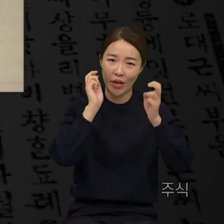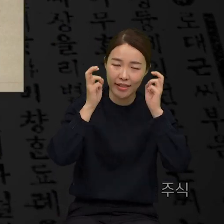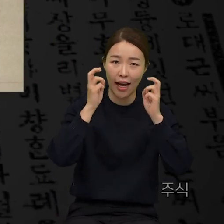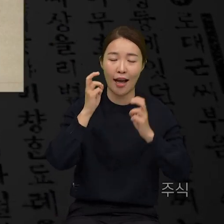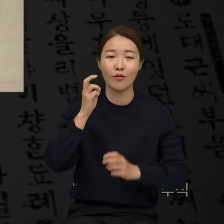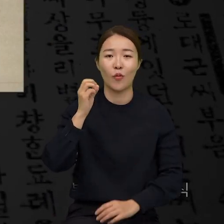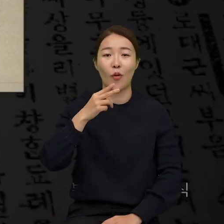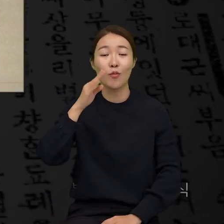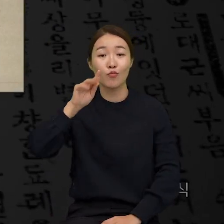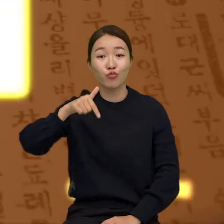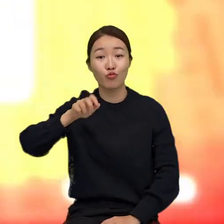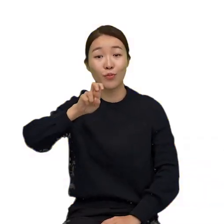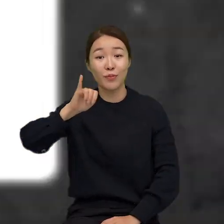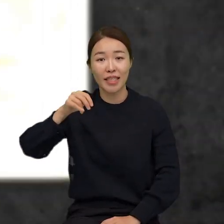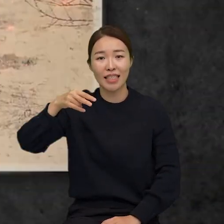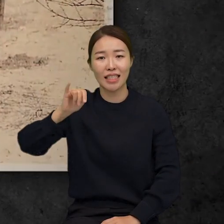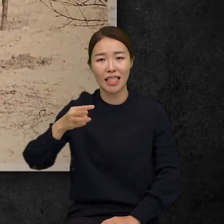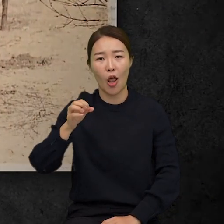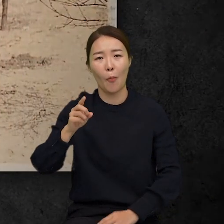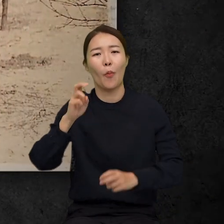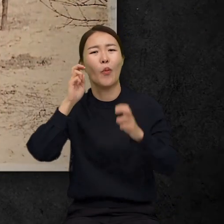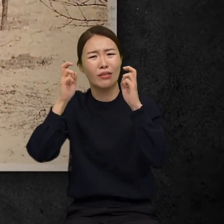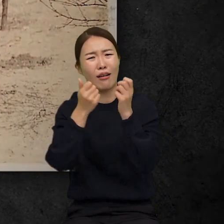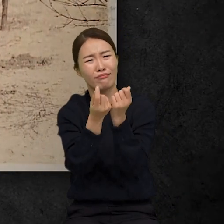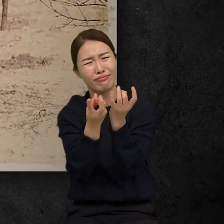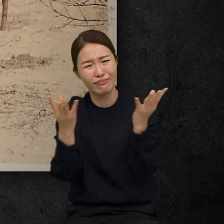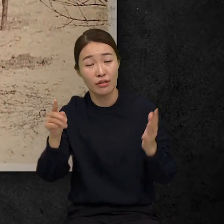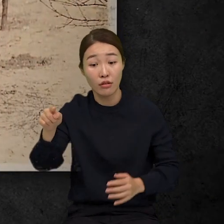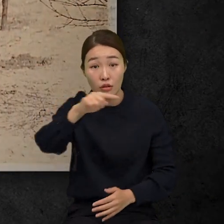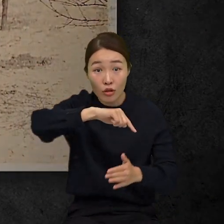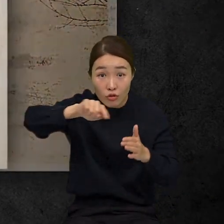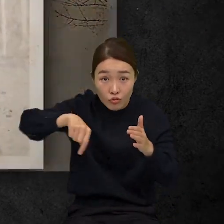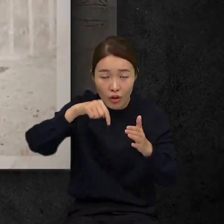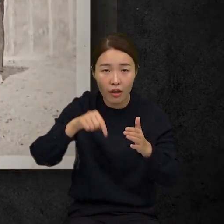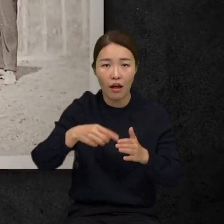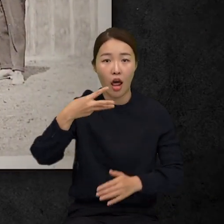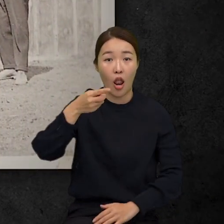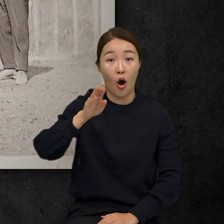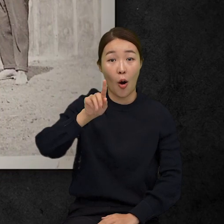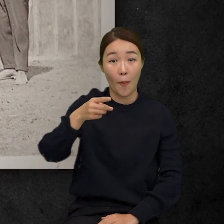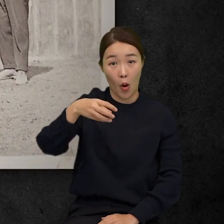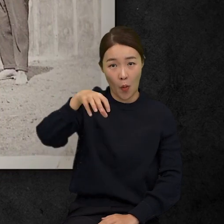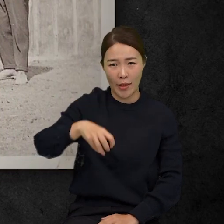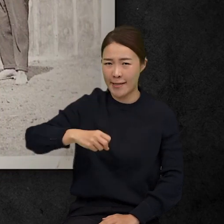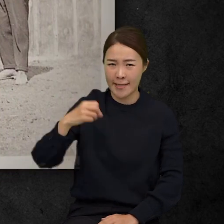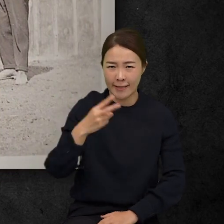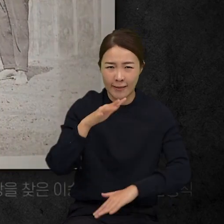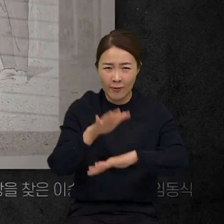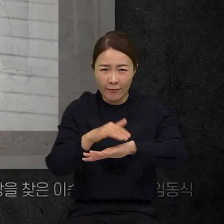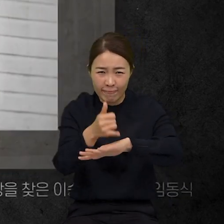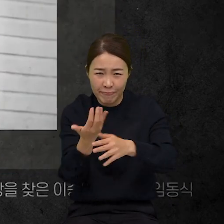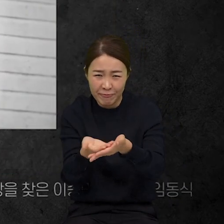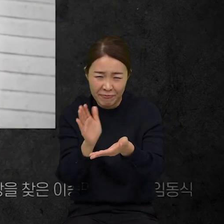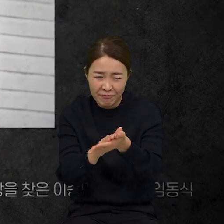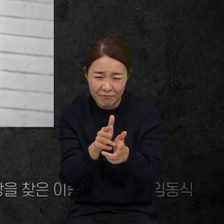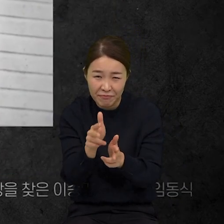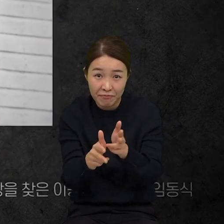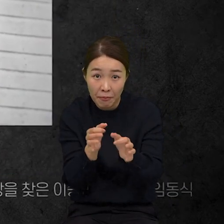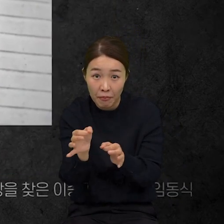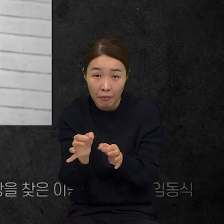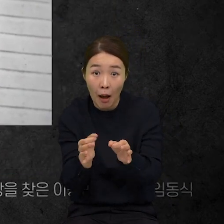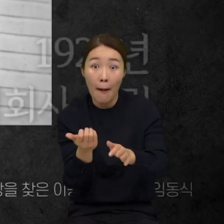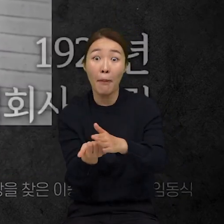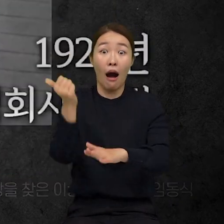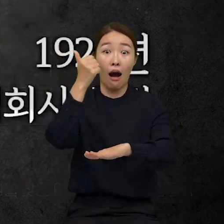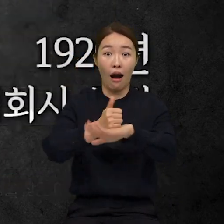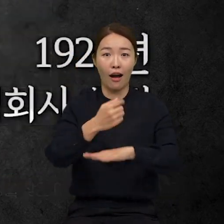북미실업회사 등이 있었다. 이후 러벌에서 다시 한번 농지개간 사업을 성공한 뒤 1920년